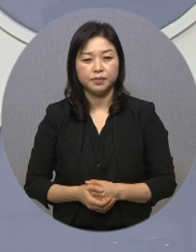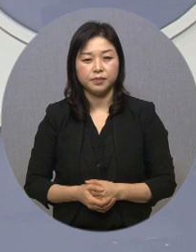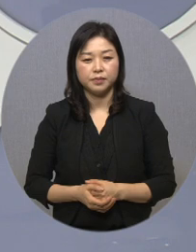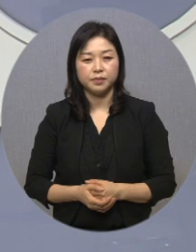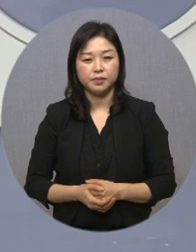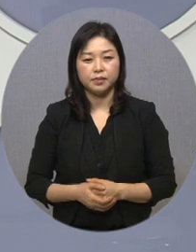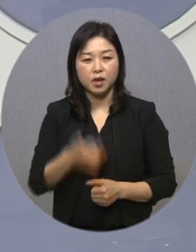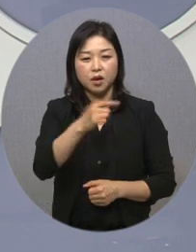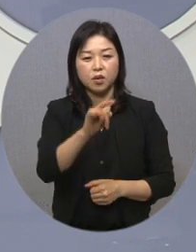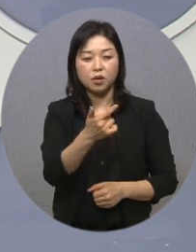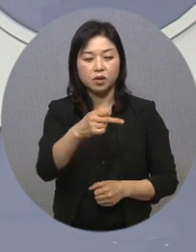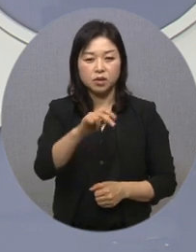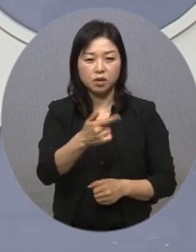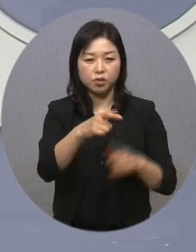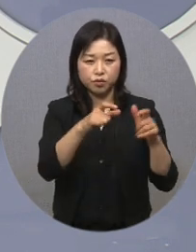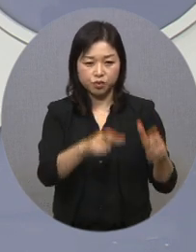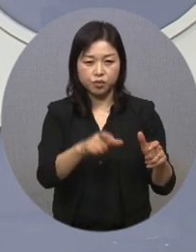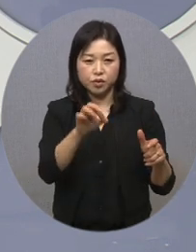건선구하고